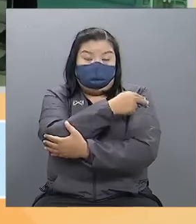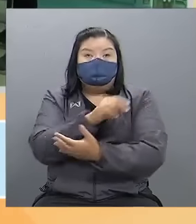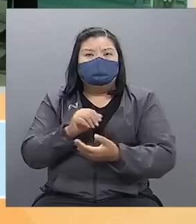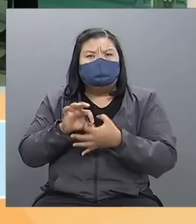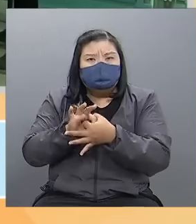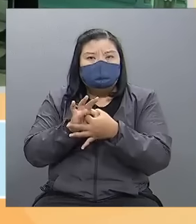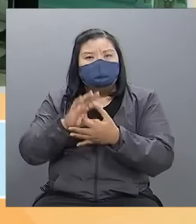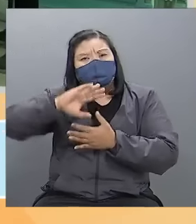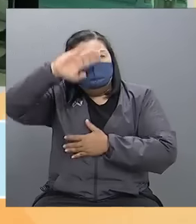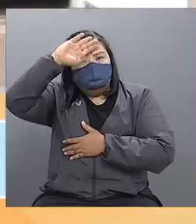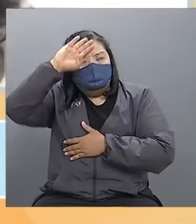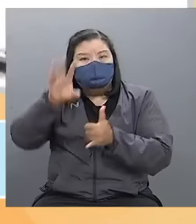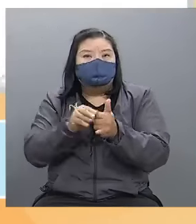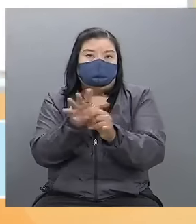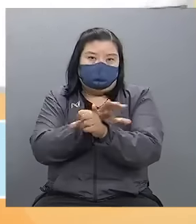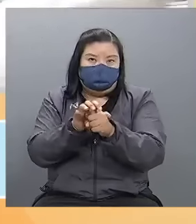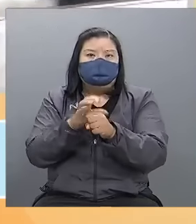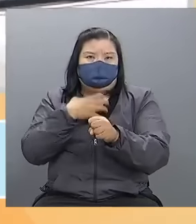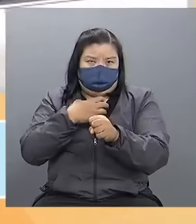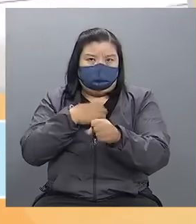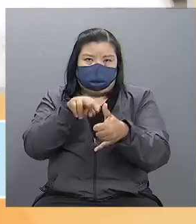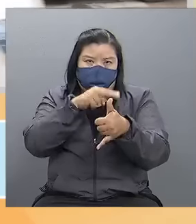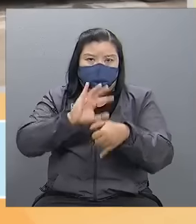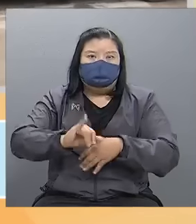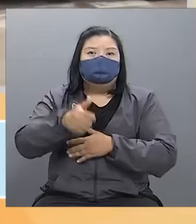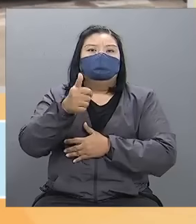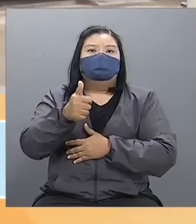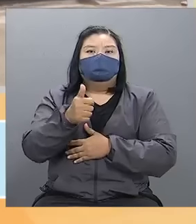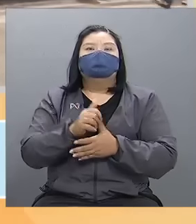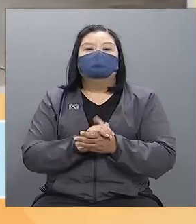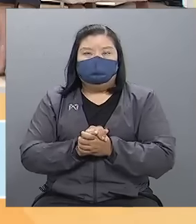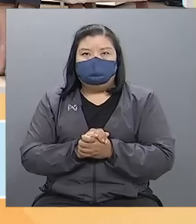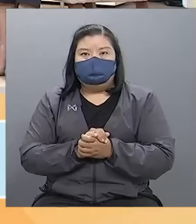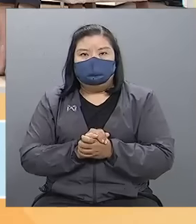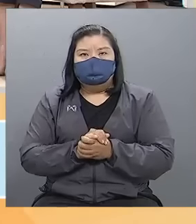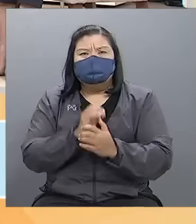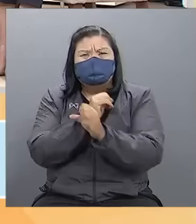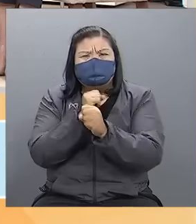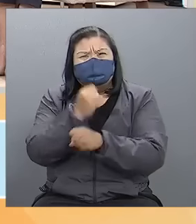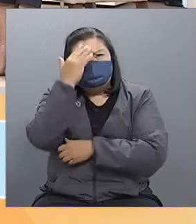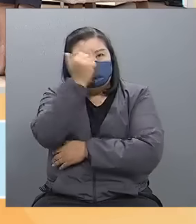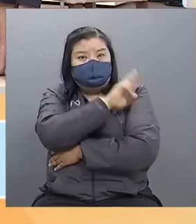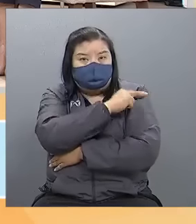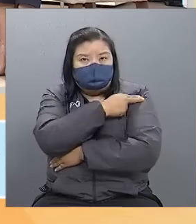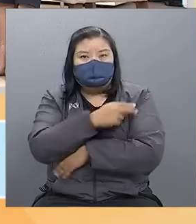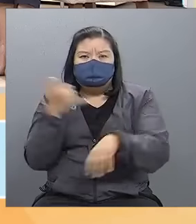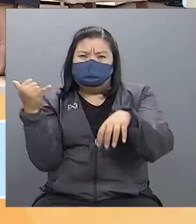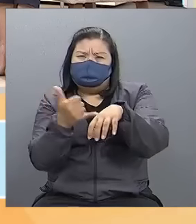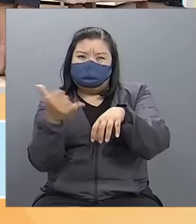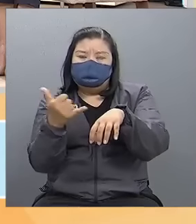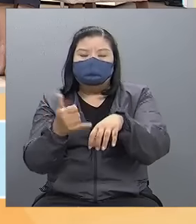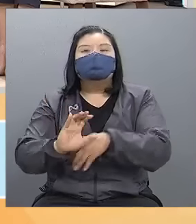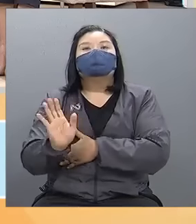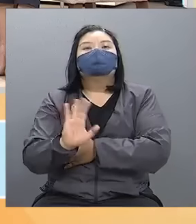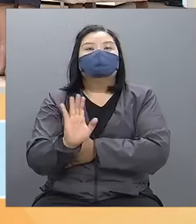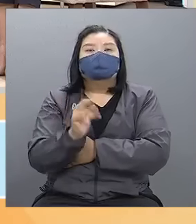รบัดาผู้ปวยสเขีวärenไดไมตไปที่โงพยาบาลเพระว